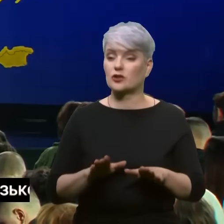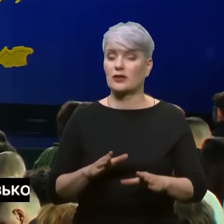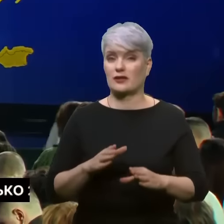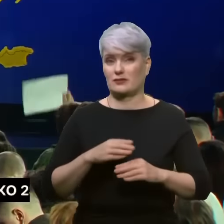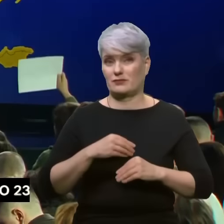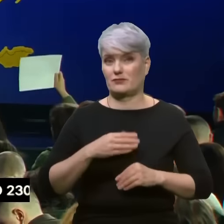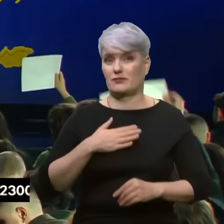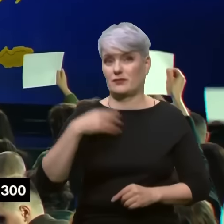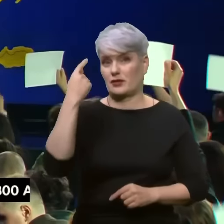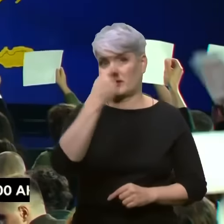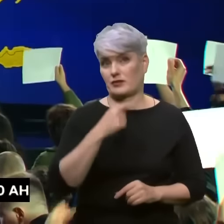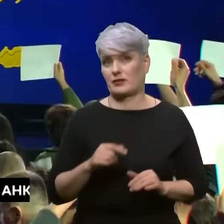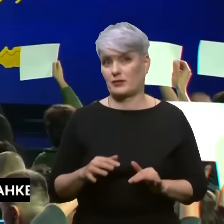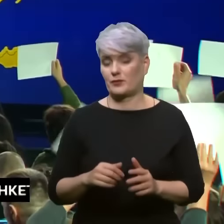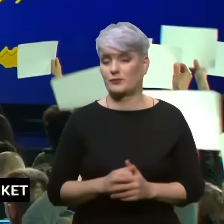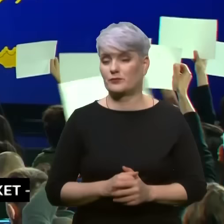нами.